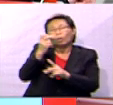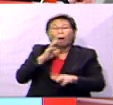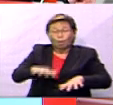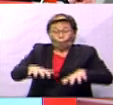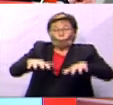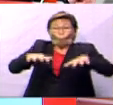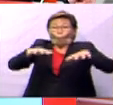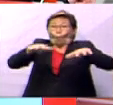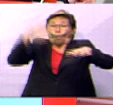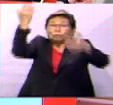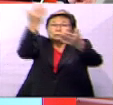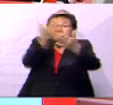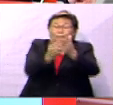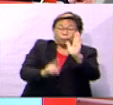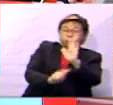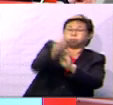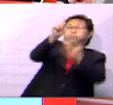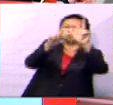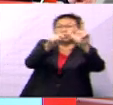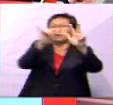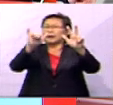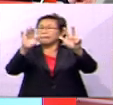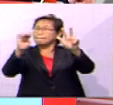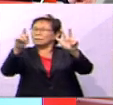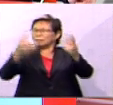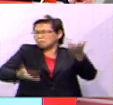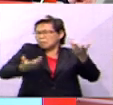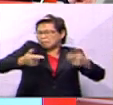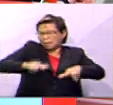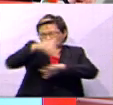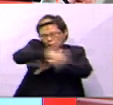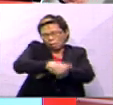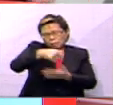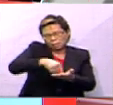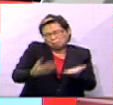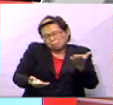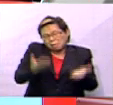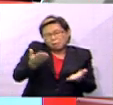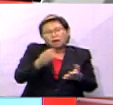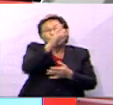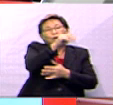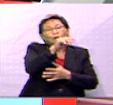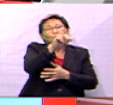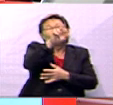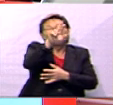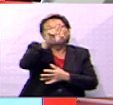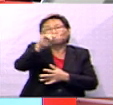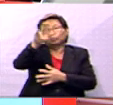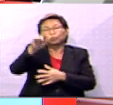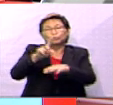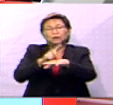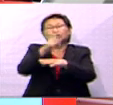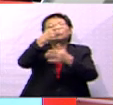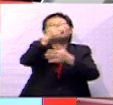pasang besar yang mencecah ketinggian 3.6 meter dijangka berlaku malam ini. Baik, Nur Yusof di Cukai Kemaman ada